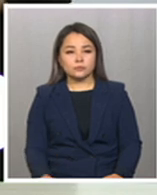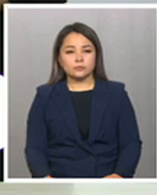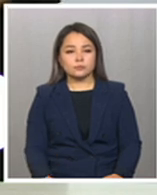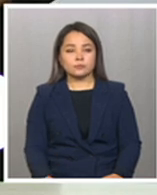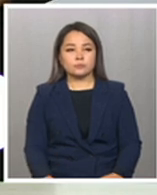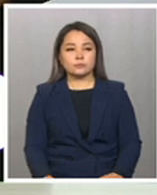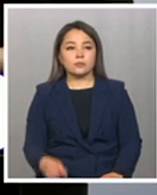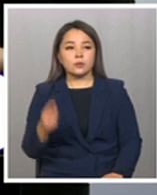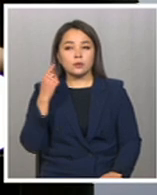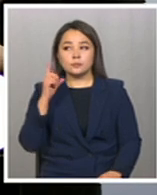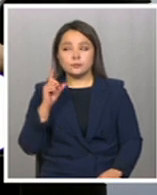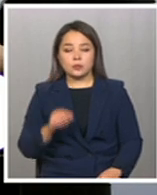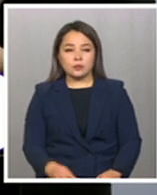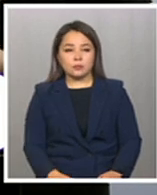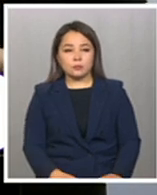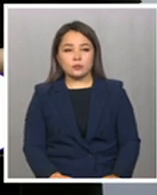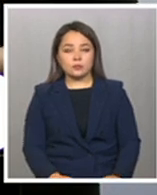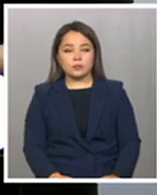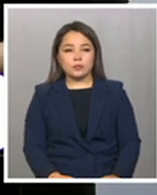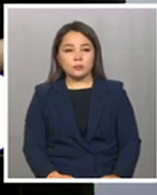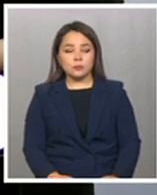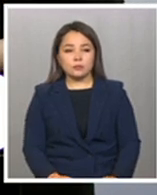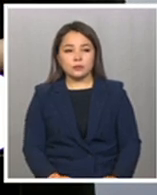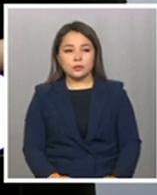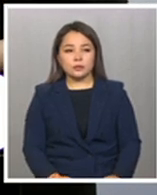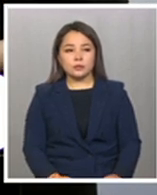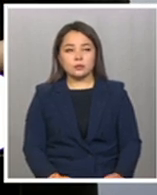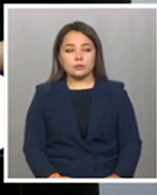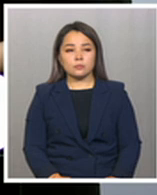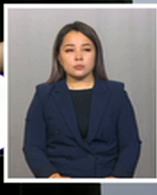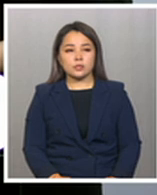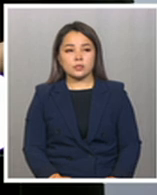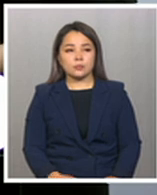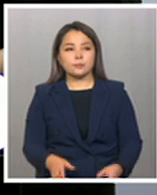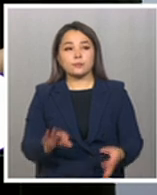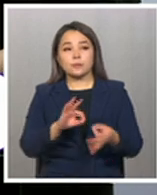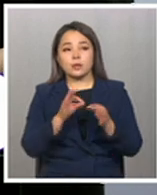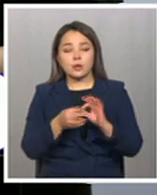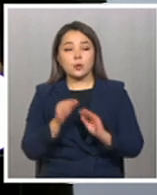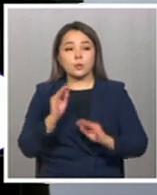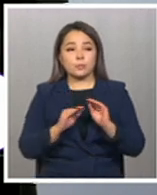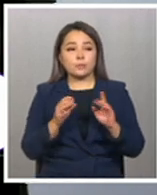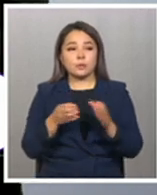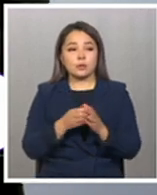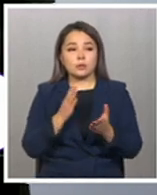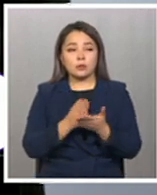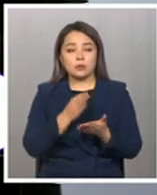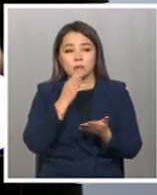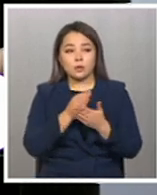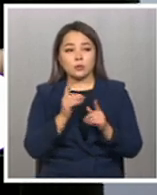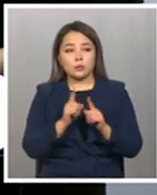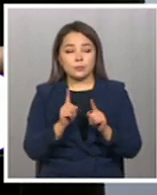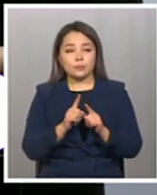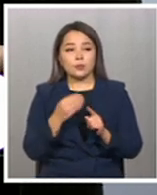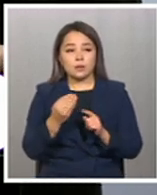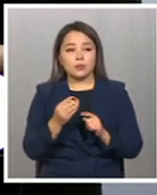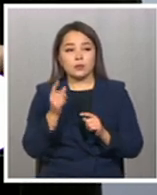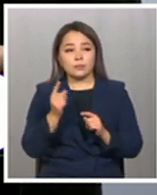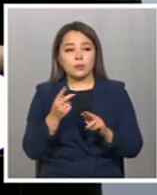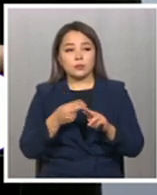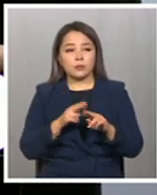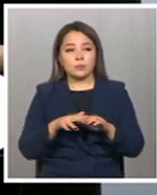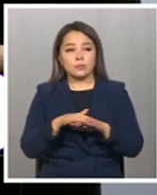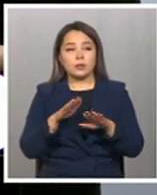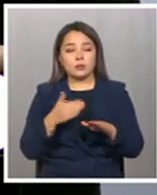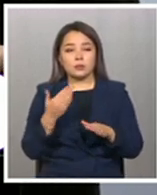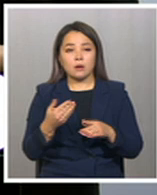Күрделі эфирлерге тоқталайық. Күрделі эфирлер құрамында RR штрих, яғни бірдей